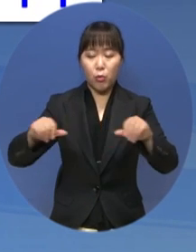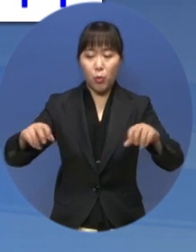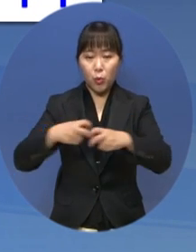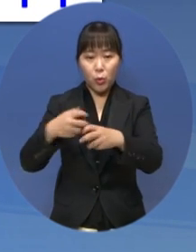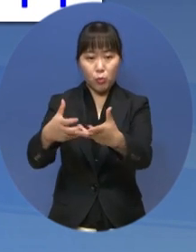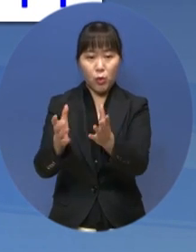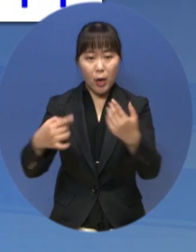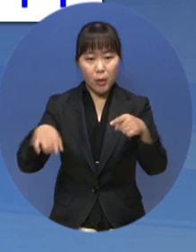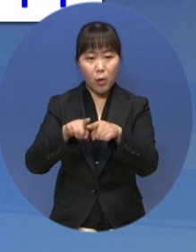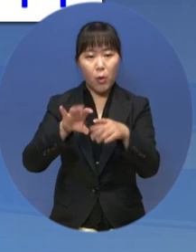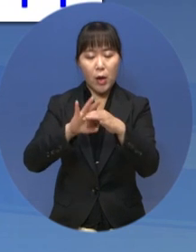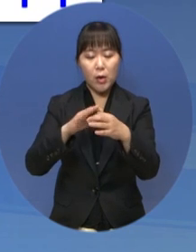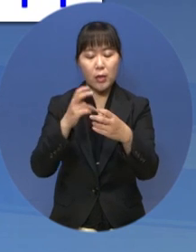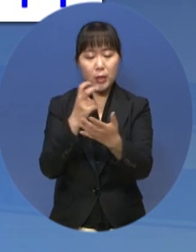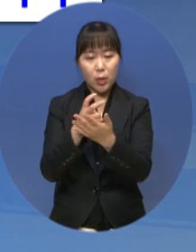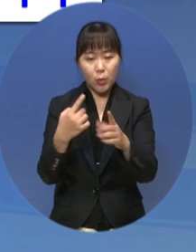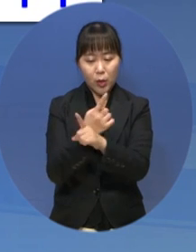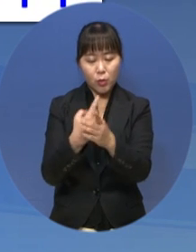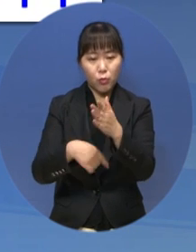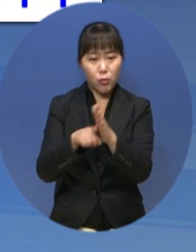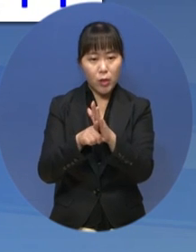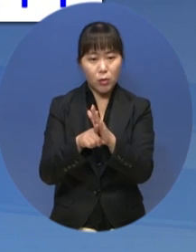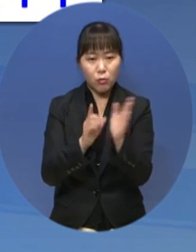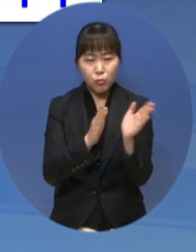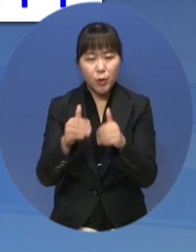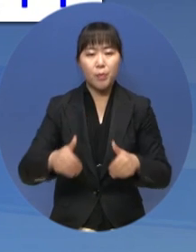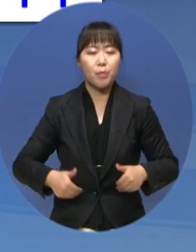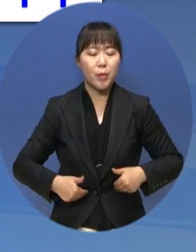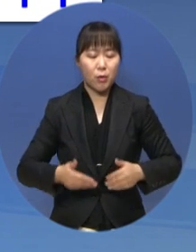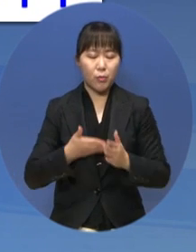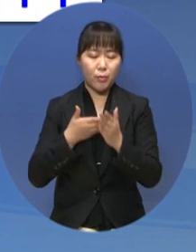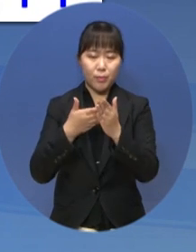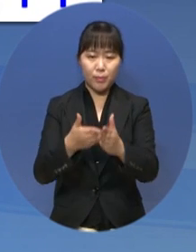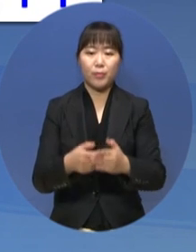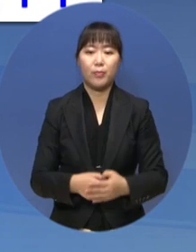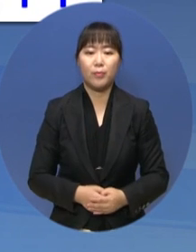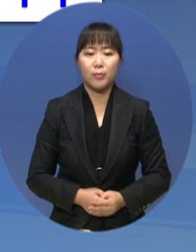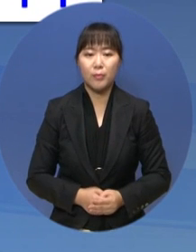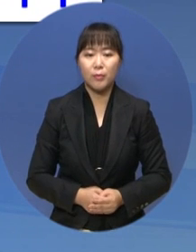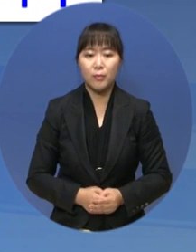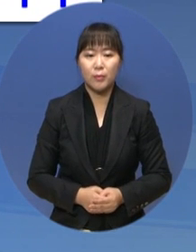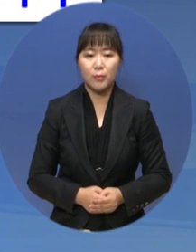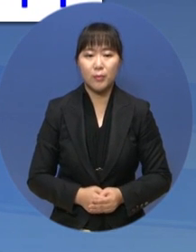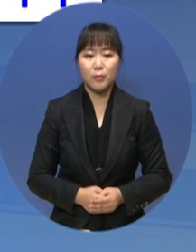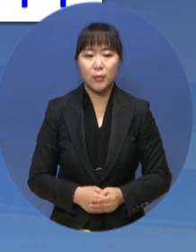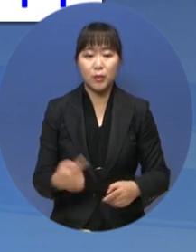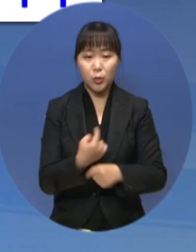함께 관련 제도 개선을 위해 대책을 세워야 한다고 주문했습니다.